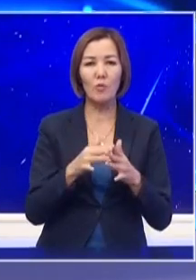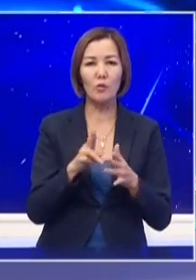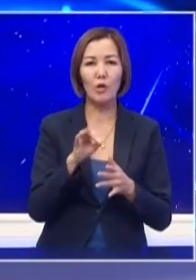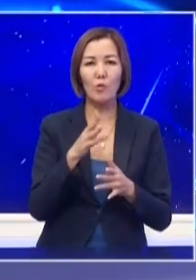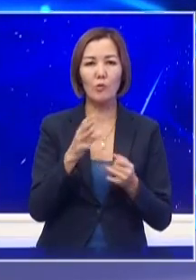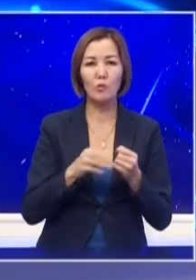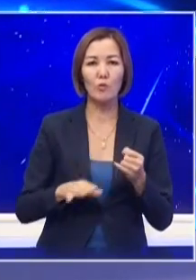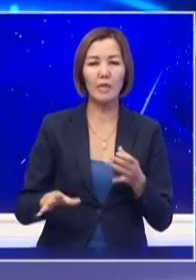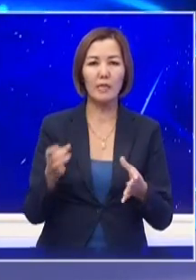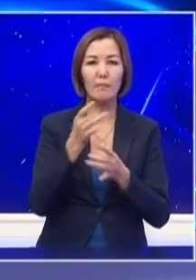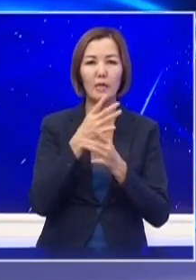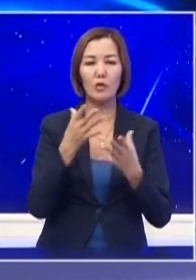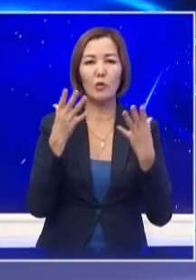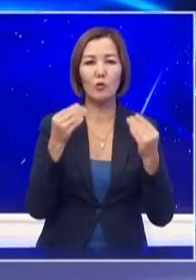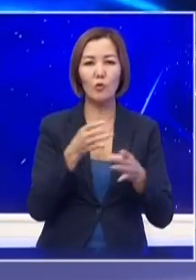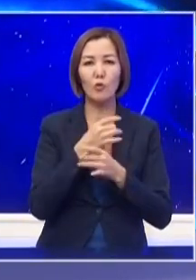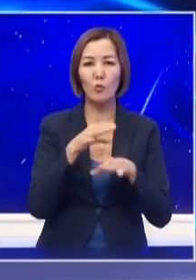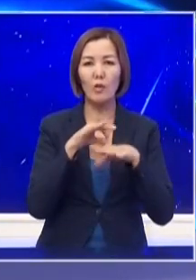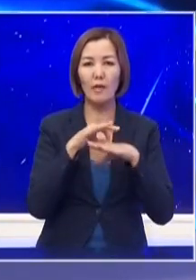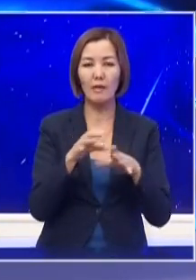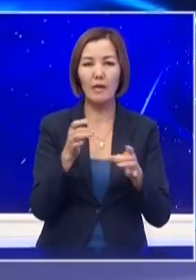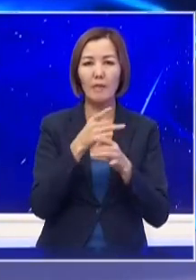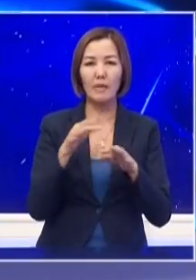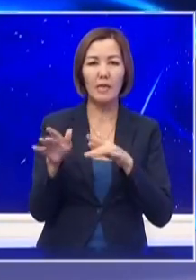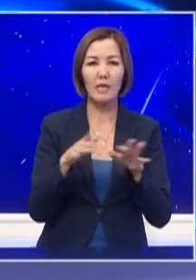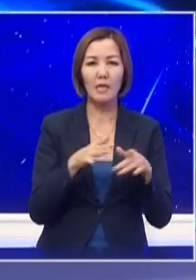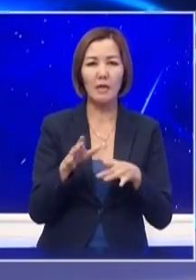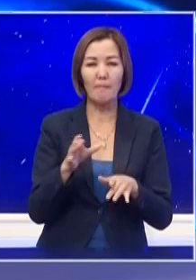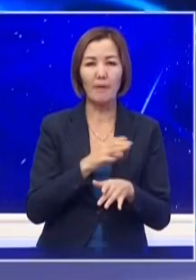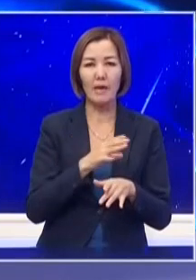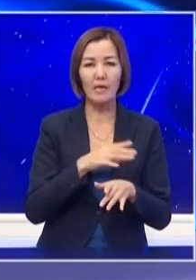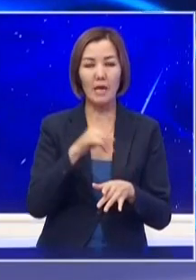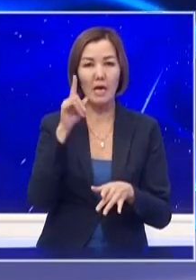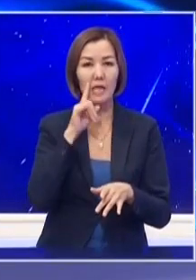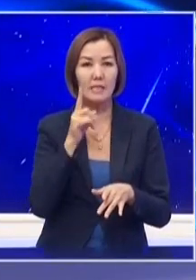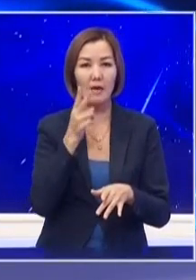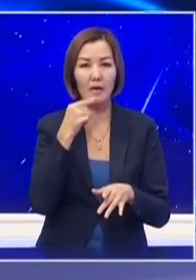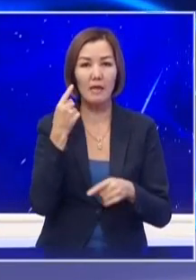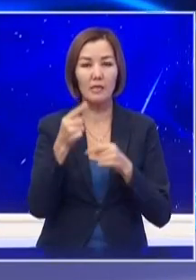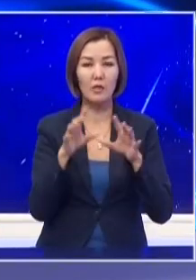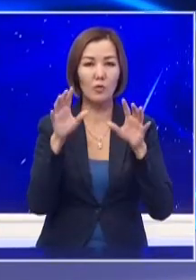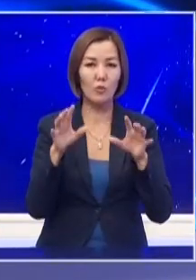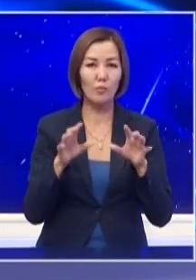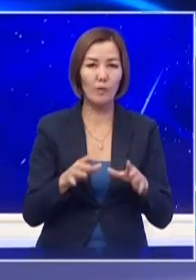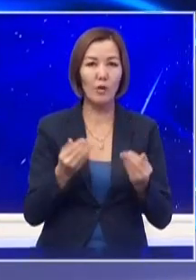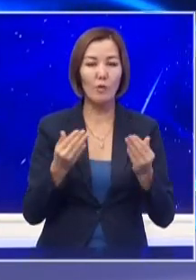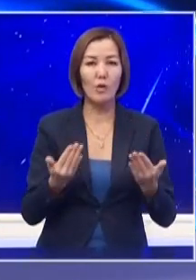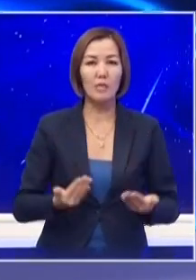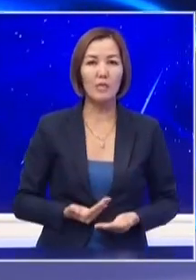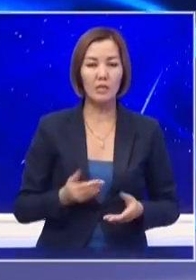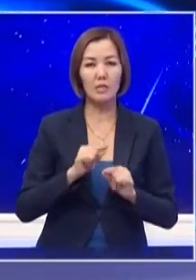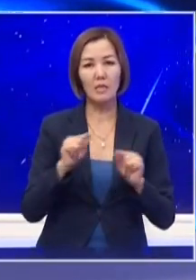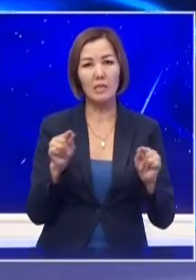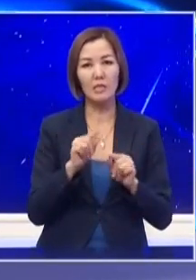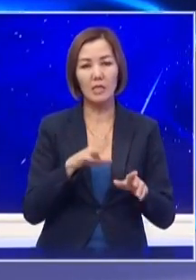Spalpıkbey aulında Köksu ауданының мәдениет күні тойланды. Мерекелік шарада рухани байлық, қазақы әдет ғұрып паш етіліп, өңірдің бүгінгі тыныс-тіршілігі